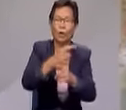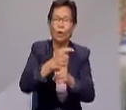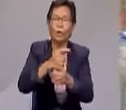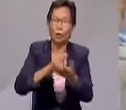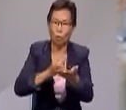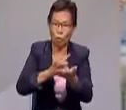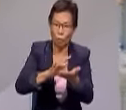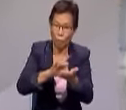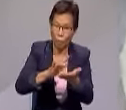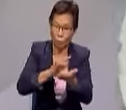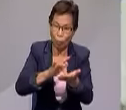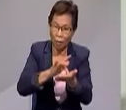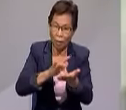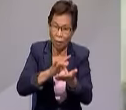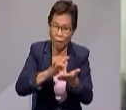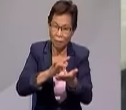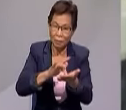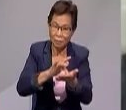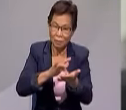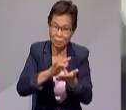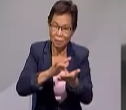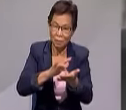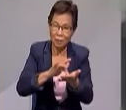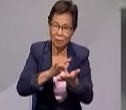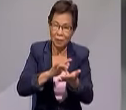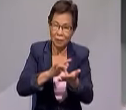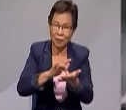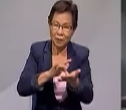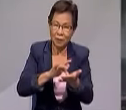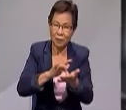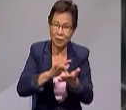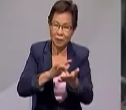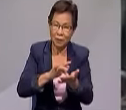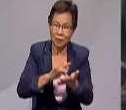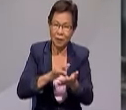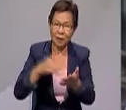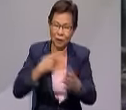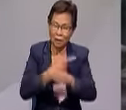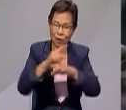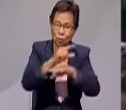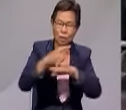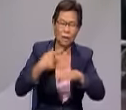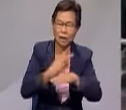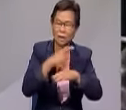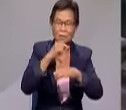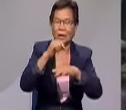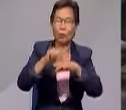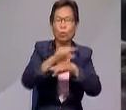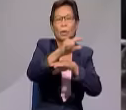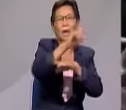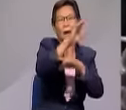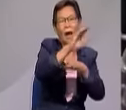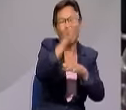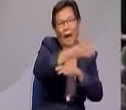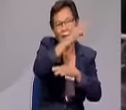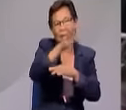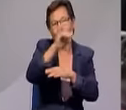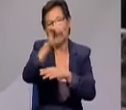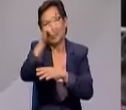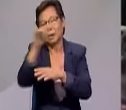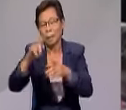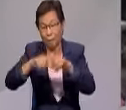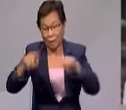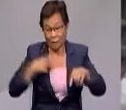adalah untuk ubat untuk bagi dia besar, which is adalah mineral lah. Macam apa yang kita pakai, kita tak pakai antibiotik, kita hanya pakai probiotik.